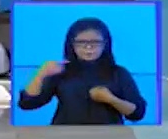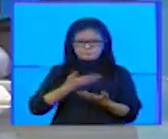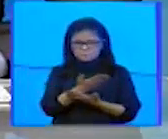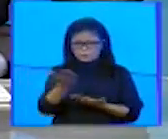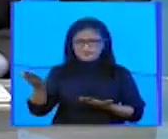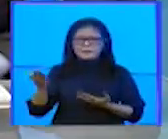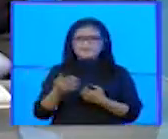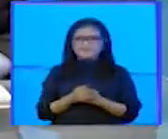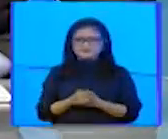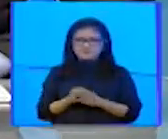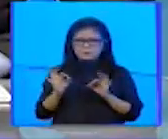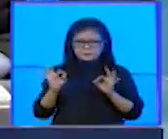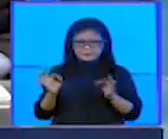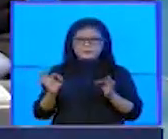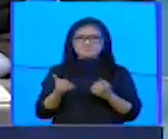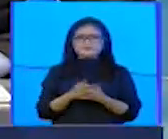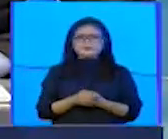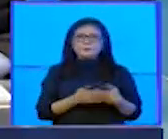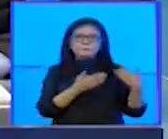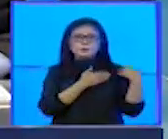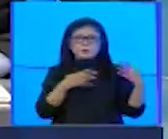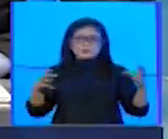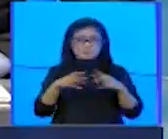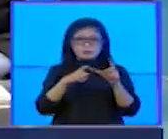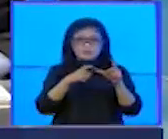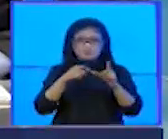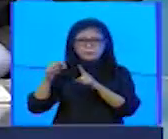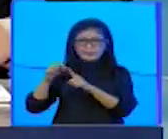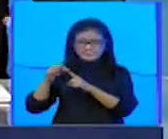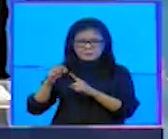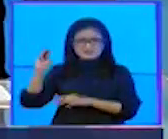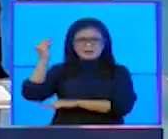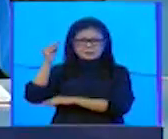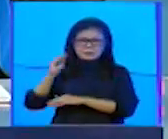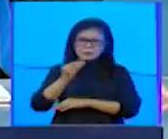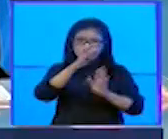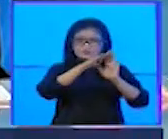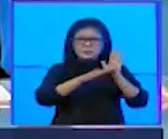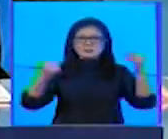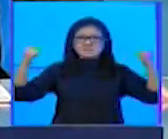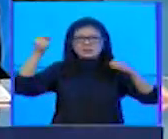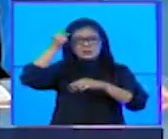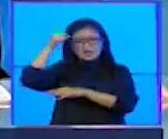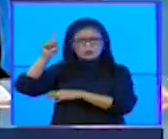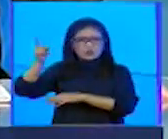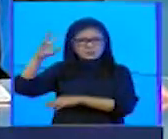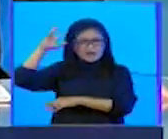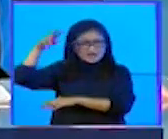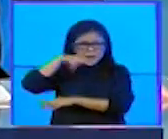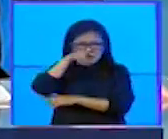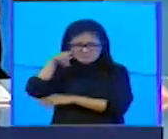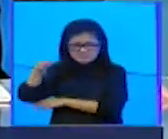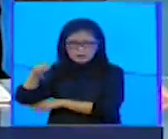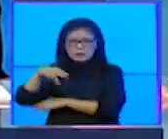Dan pemirsa, petugas gabungan Satpol PP dan Dinas Tenaga Kerja DKI Jakarta sidak protokol kesehatan di sebuah perkantoran di Menteng, Jakarta Pusat.